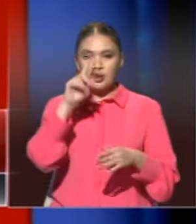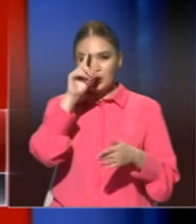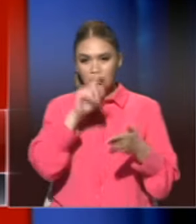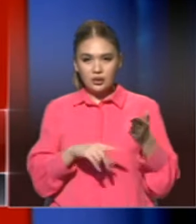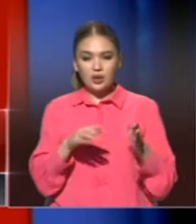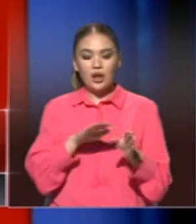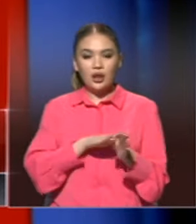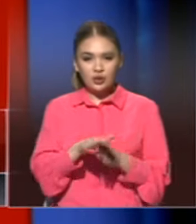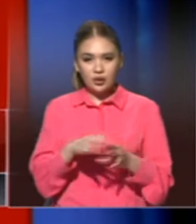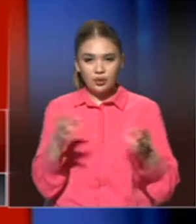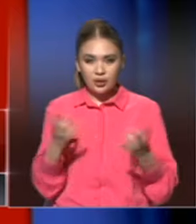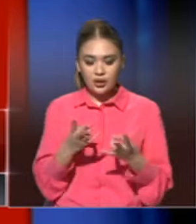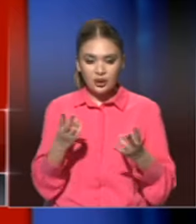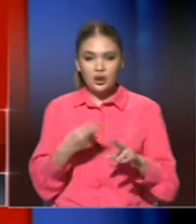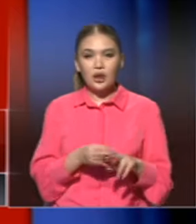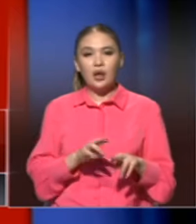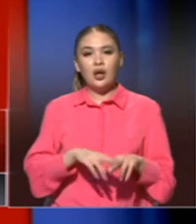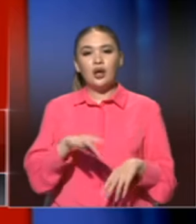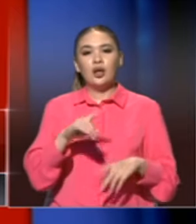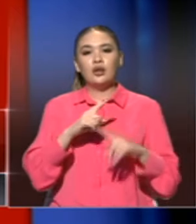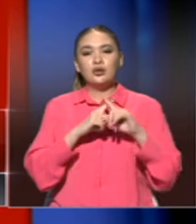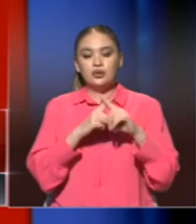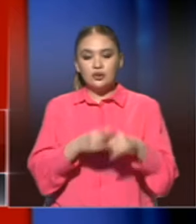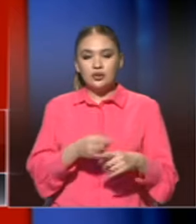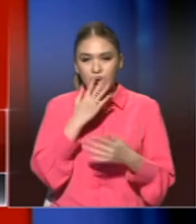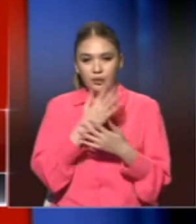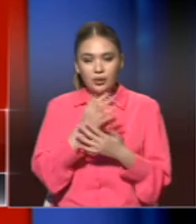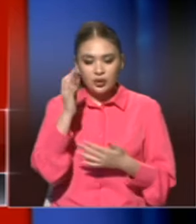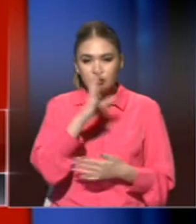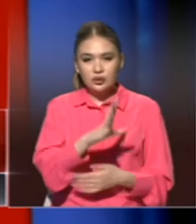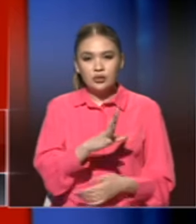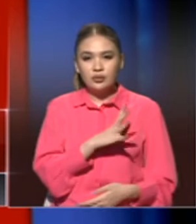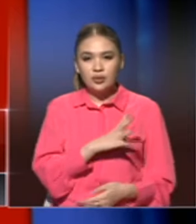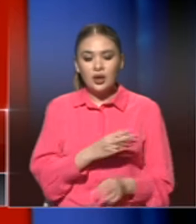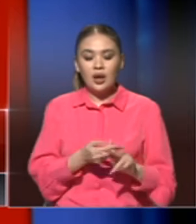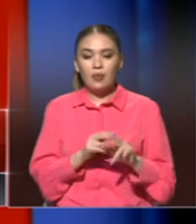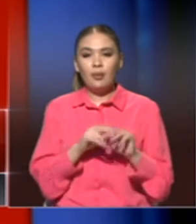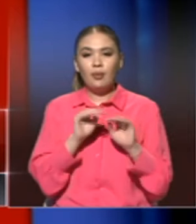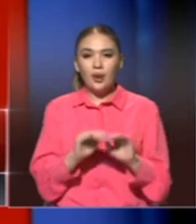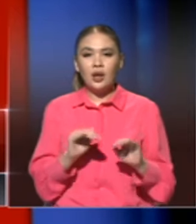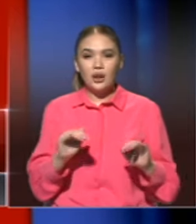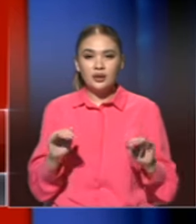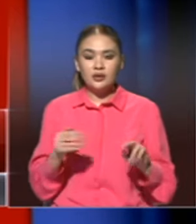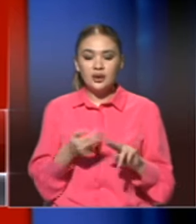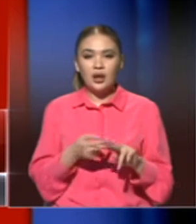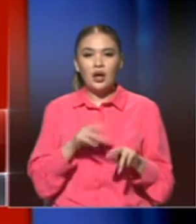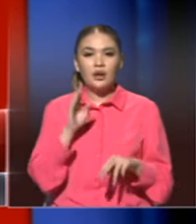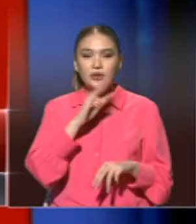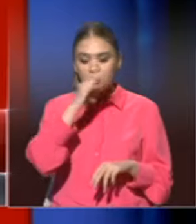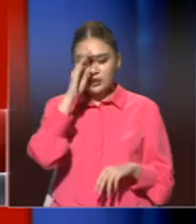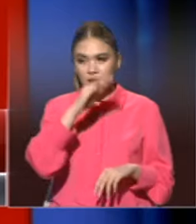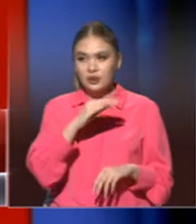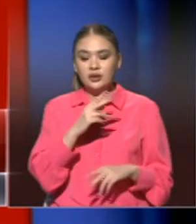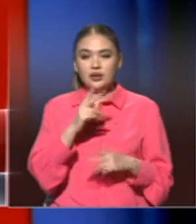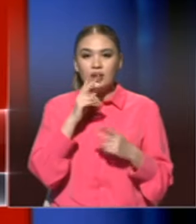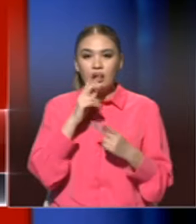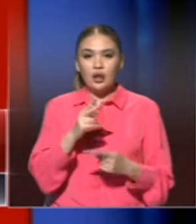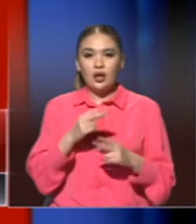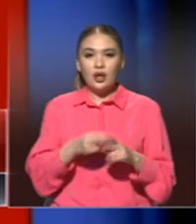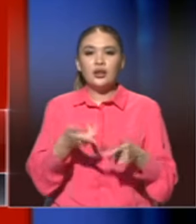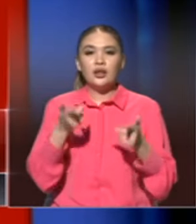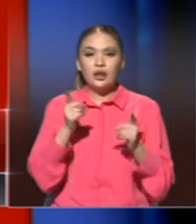екіншіден әрине біз әлеуметтік жағдайды ескереміз. Сонымен қатар бала енді былайша айтқанда ата-анасының көңілін қимайды, жарайды деп